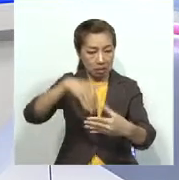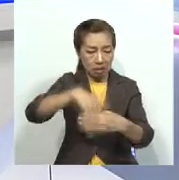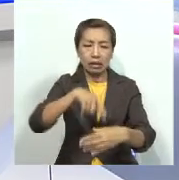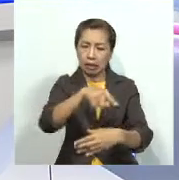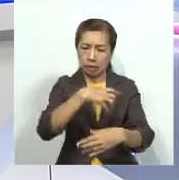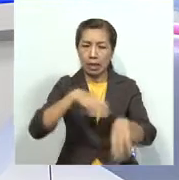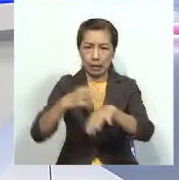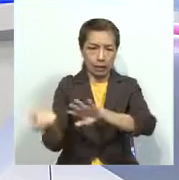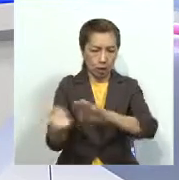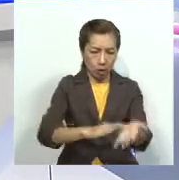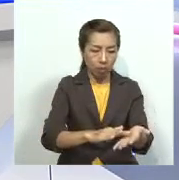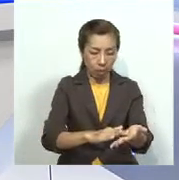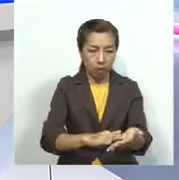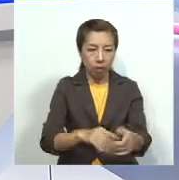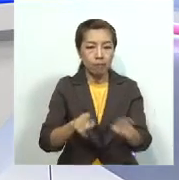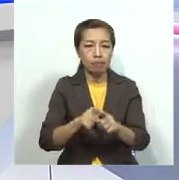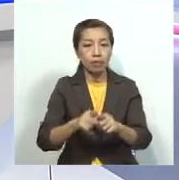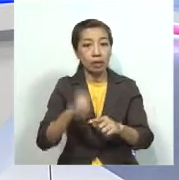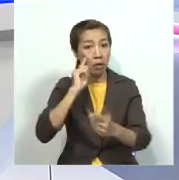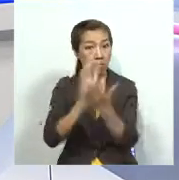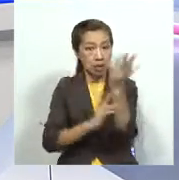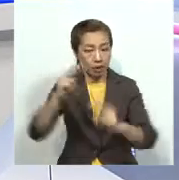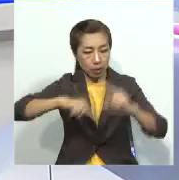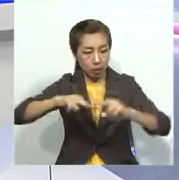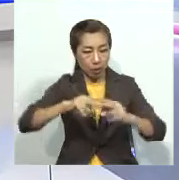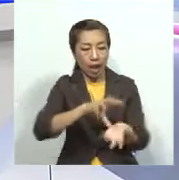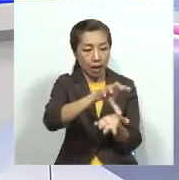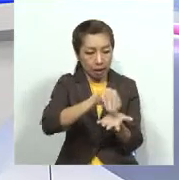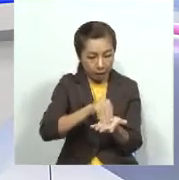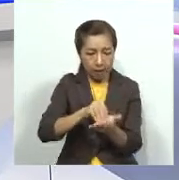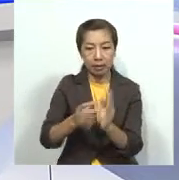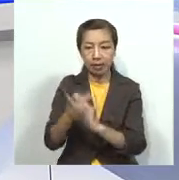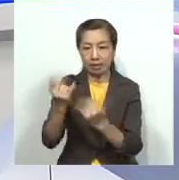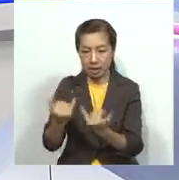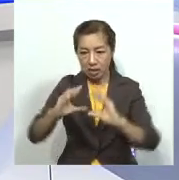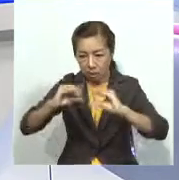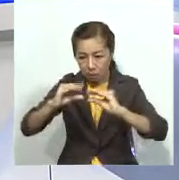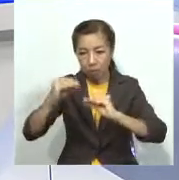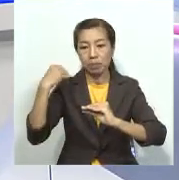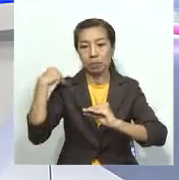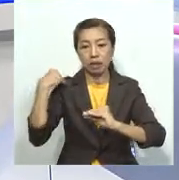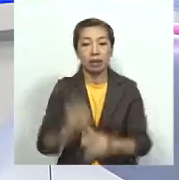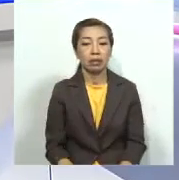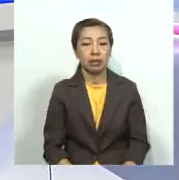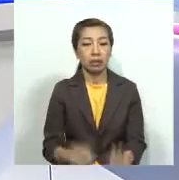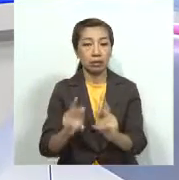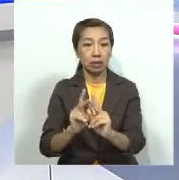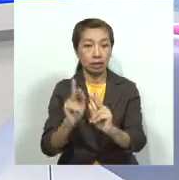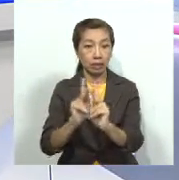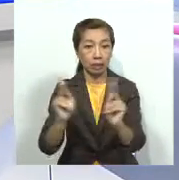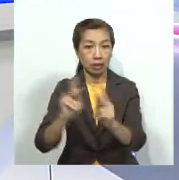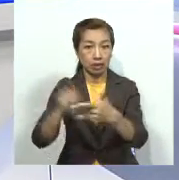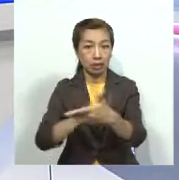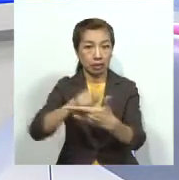ณาแล้วก็จะเสนอเข้าที่ประชุมผู้ตรวจการพิจารณาในสัปดาห์นี้นะคะขณะที่ทางกกต.ค่ะก็มีม